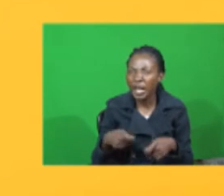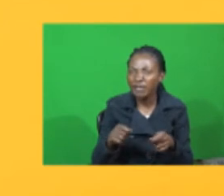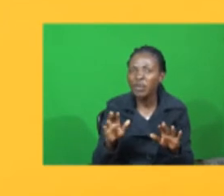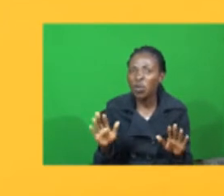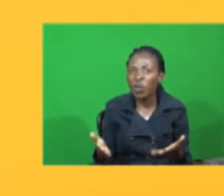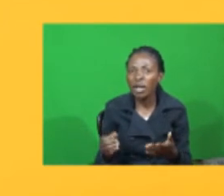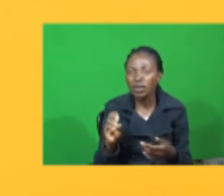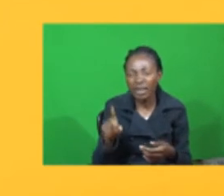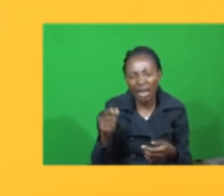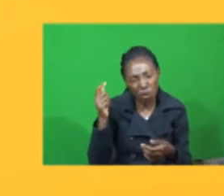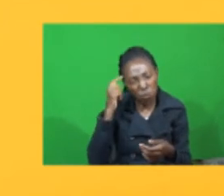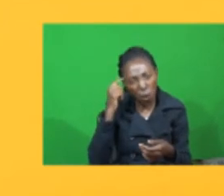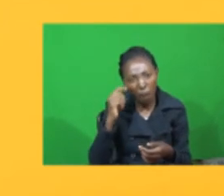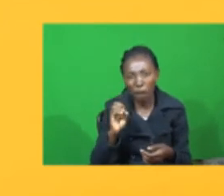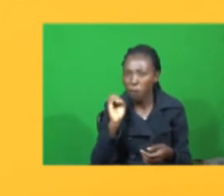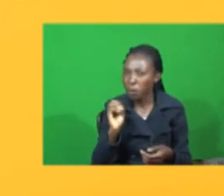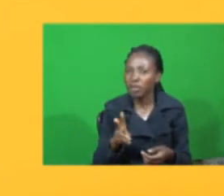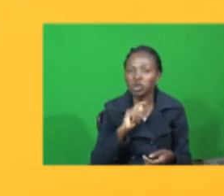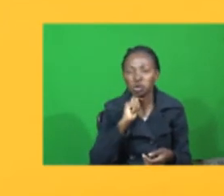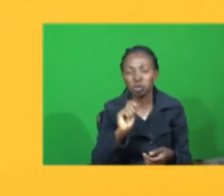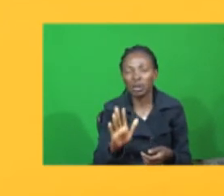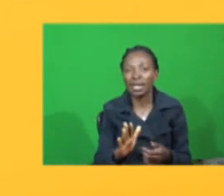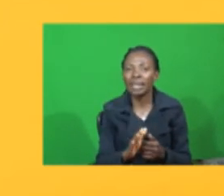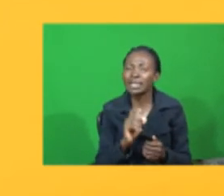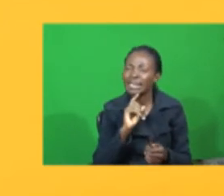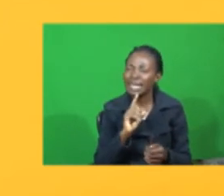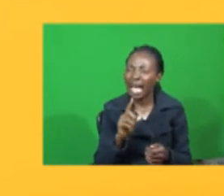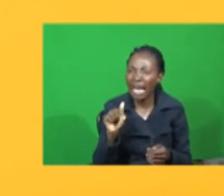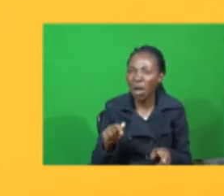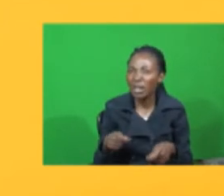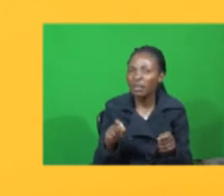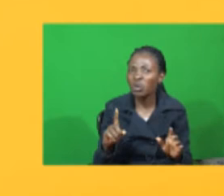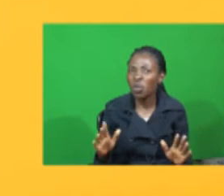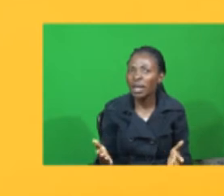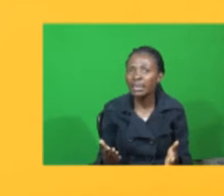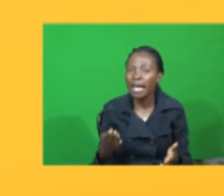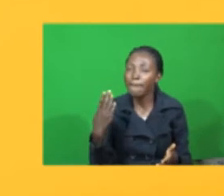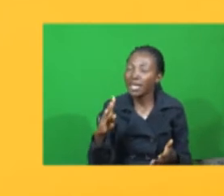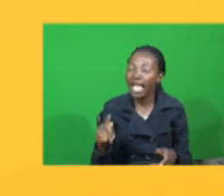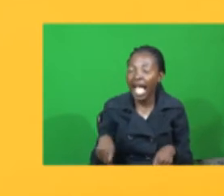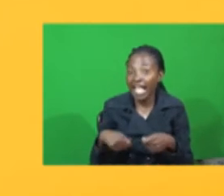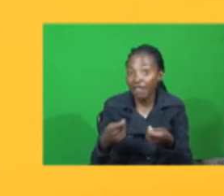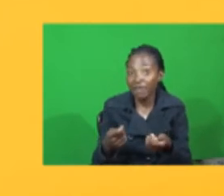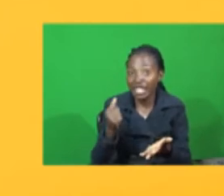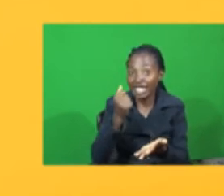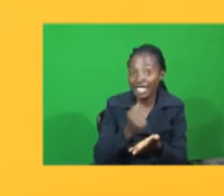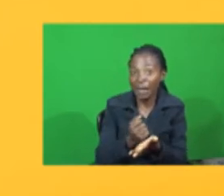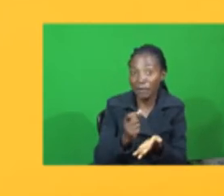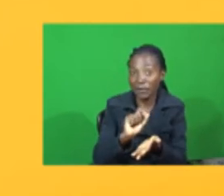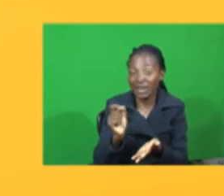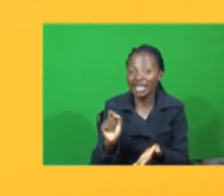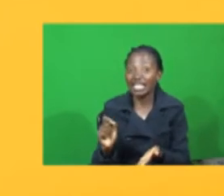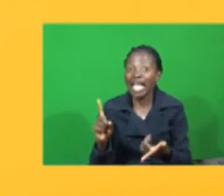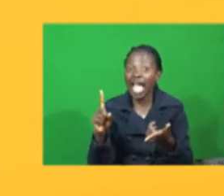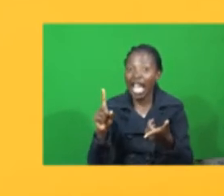waituma here akati ndichagokupa rubatso rweiko iye akati chimete chako norwonzi rwako